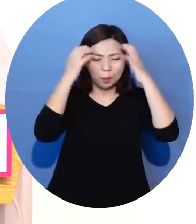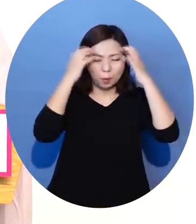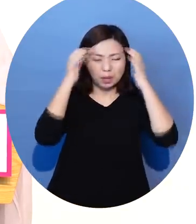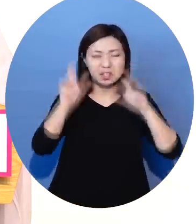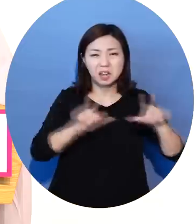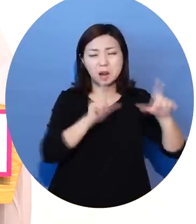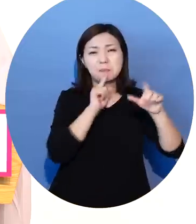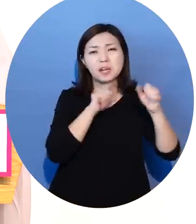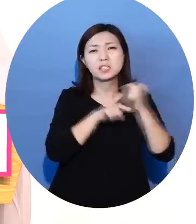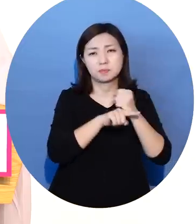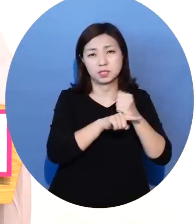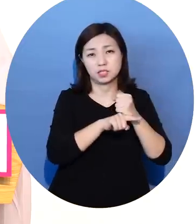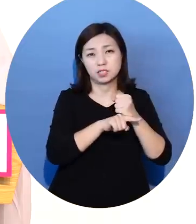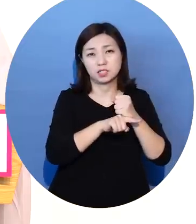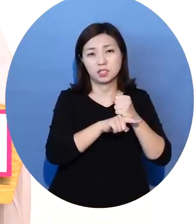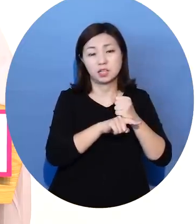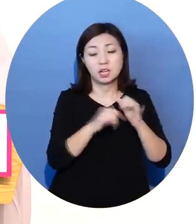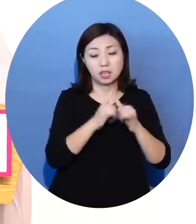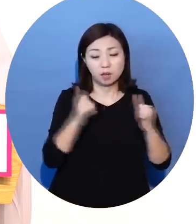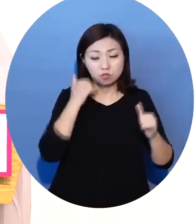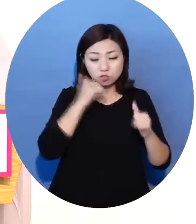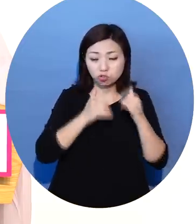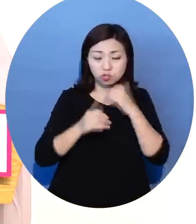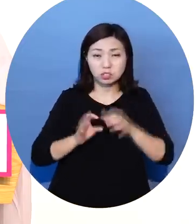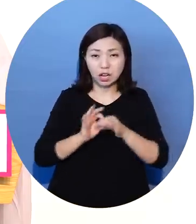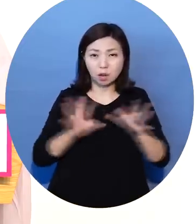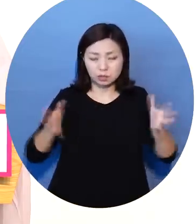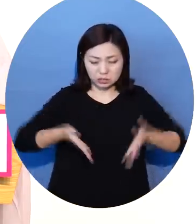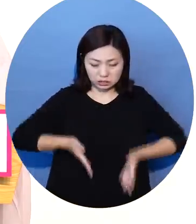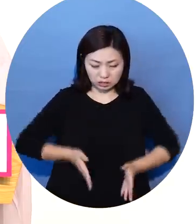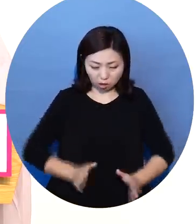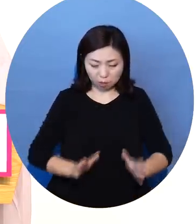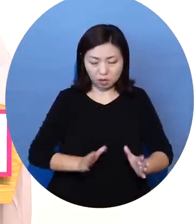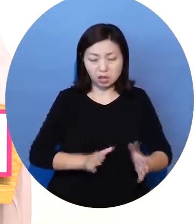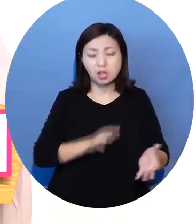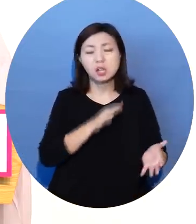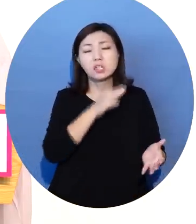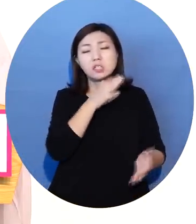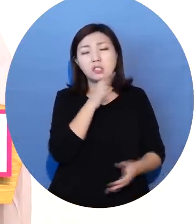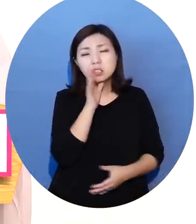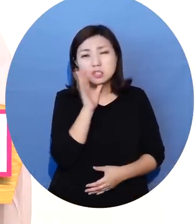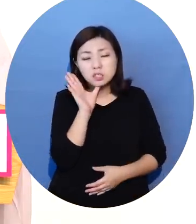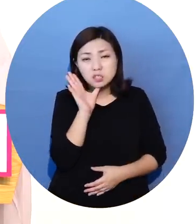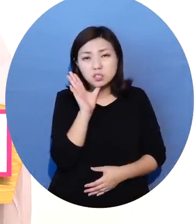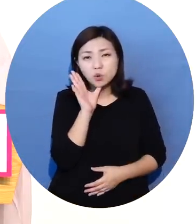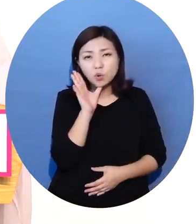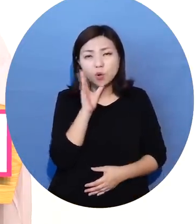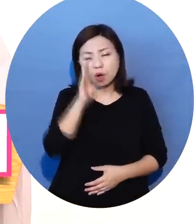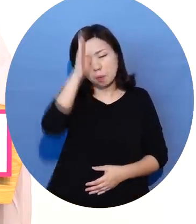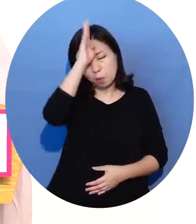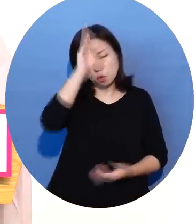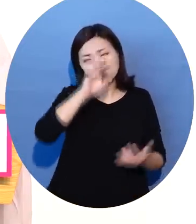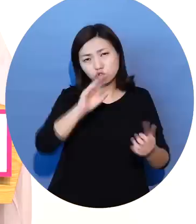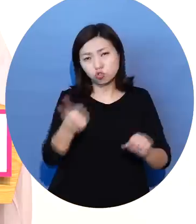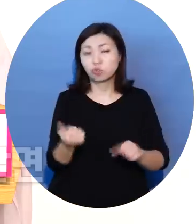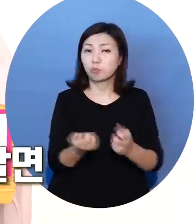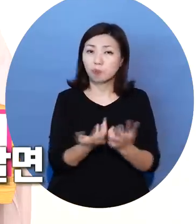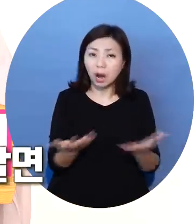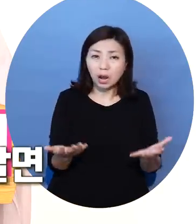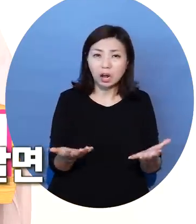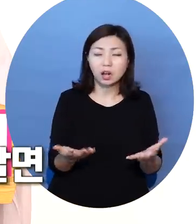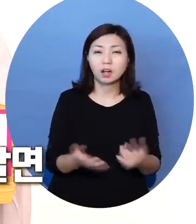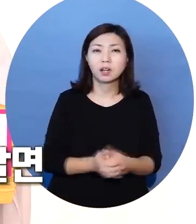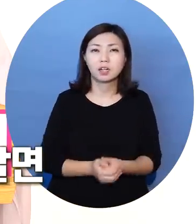돼. 사람은 누구나 다 태어나면 늙고 병들고 죽게 돼 있어. 그것이 조금만 연장되는 것은 괜찮은데